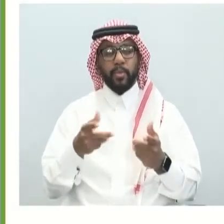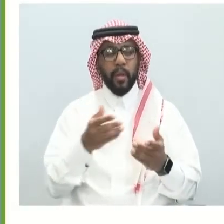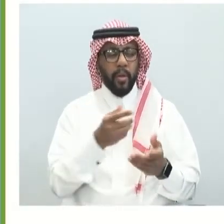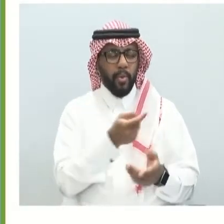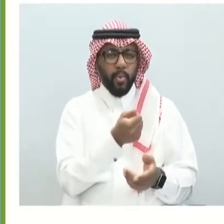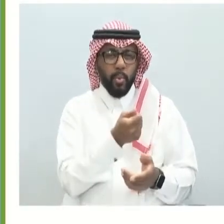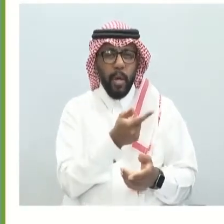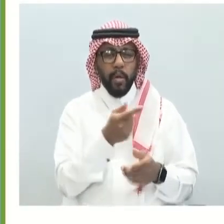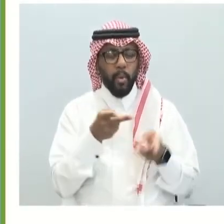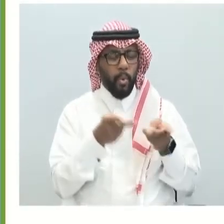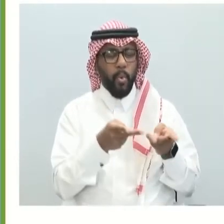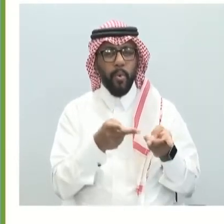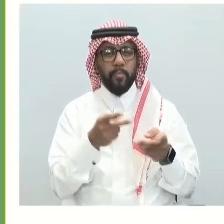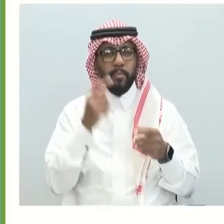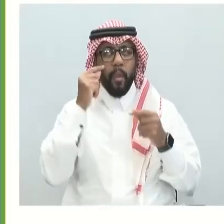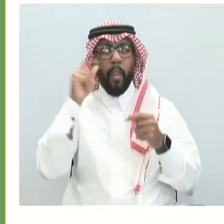الطفوله